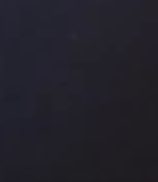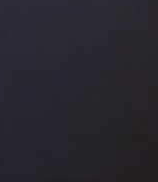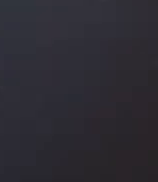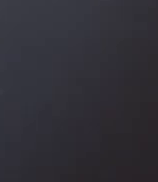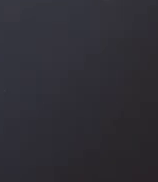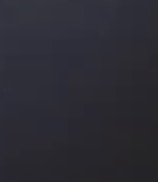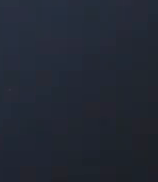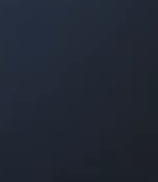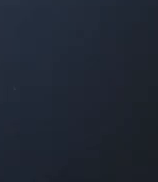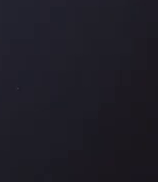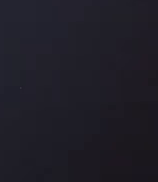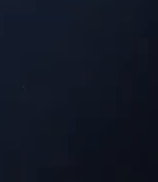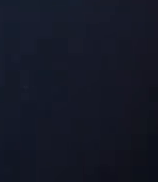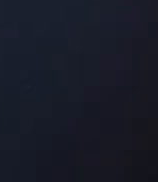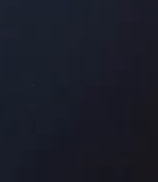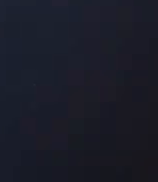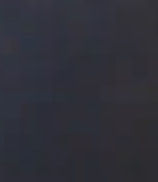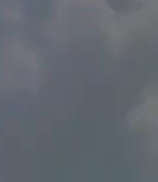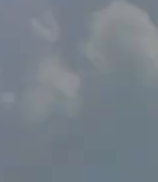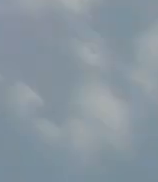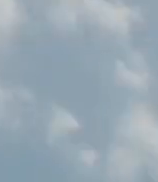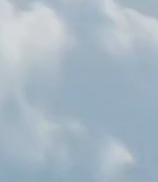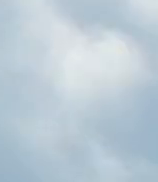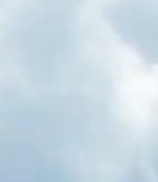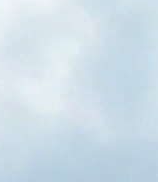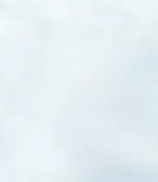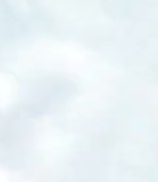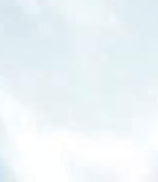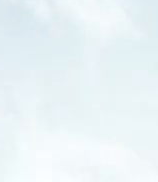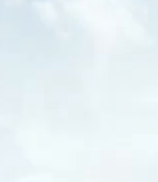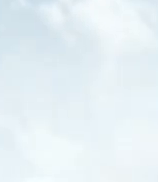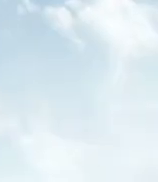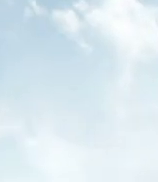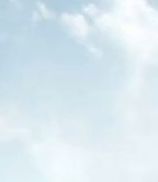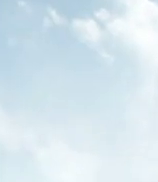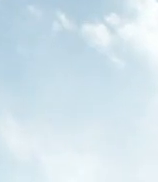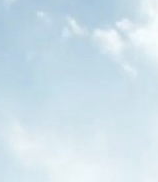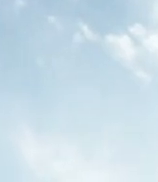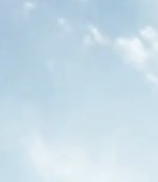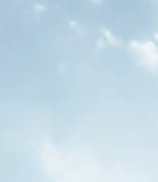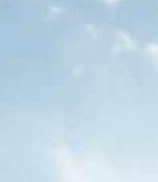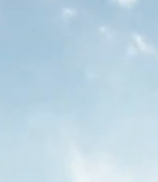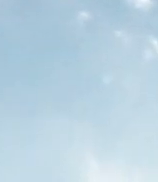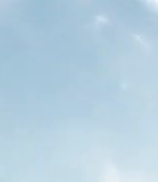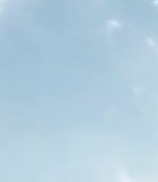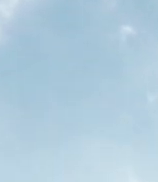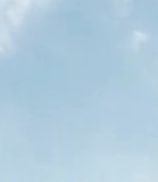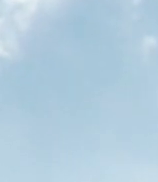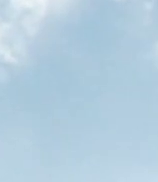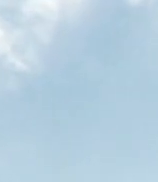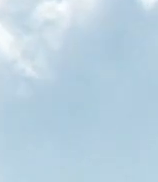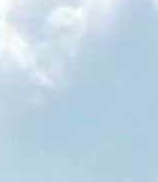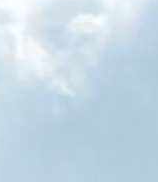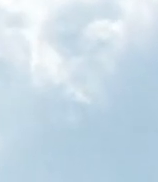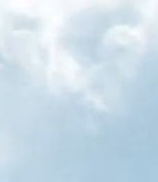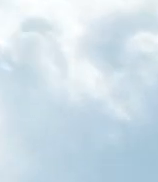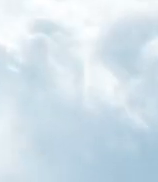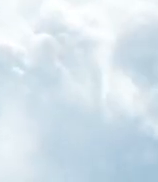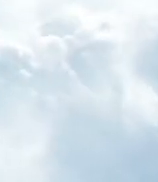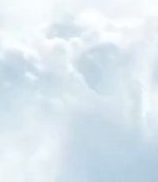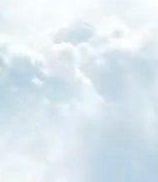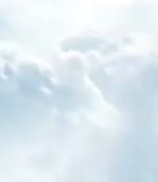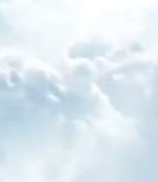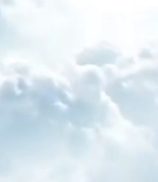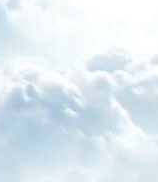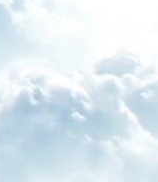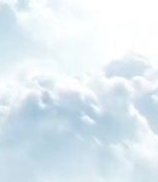другом измерении. Мы выходим из дела творения, биологической, смертной, в дело